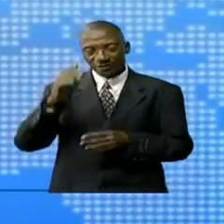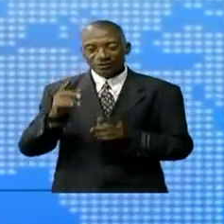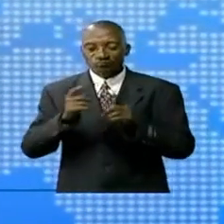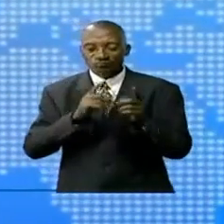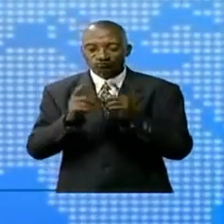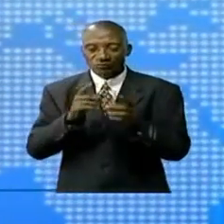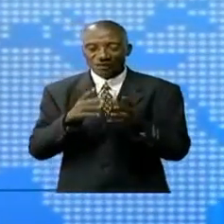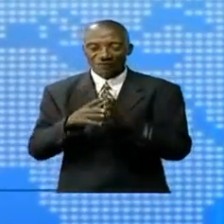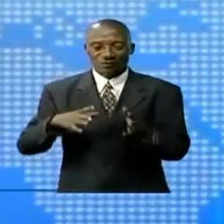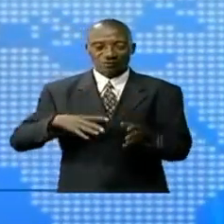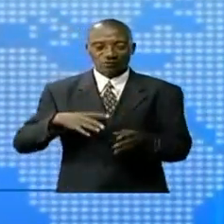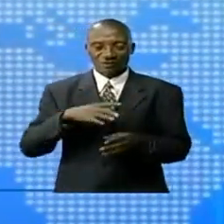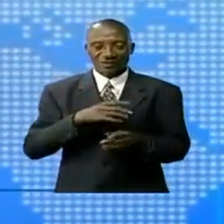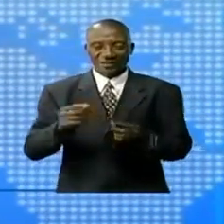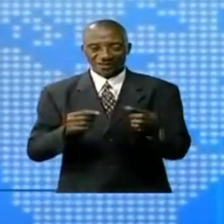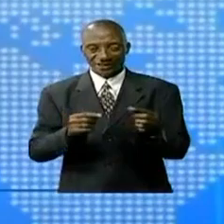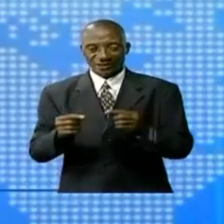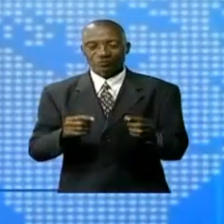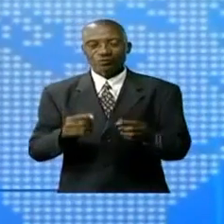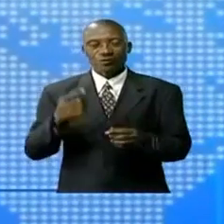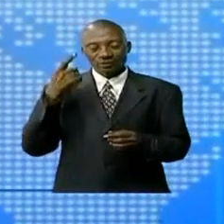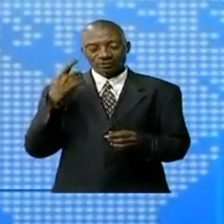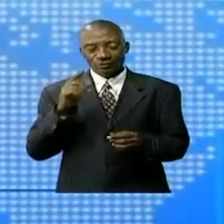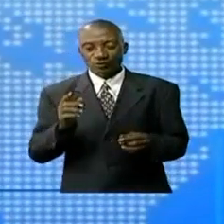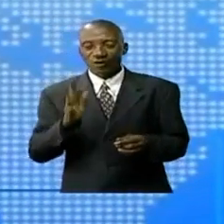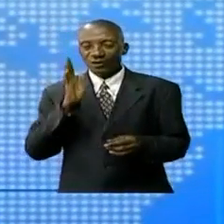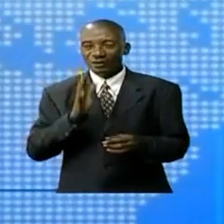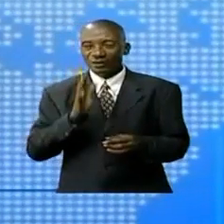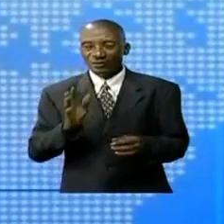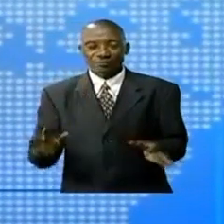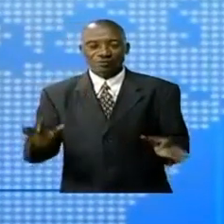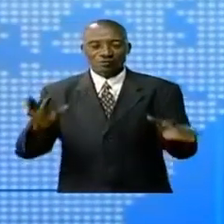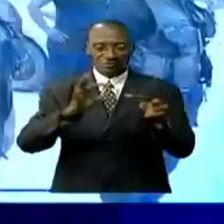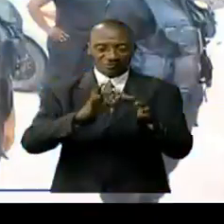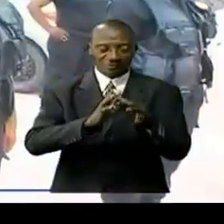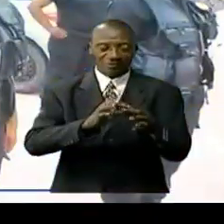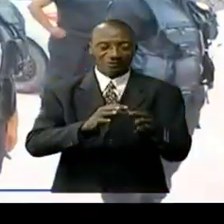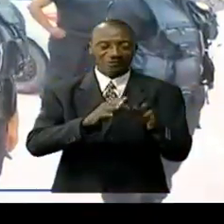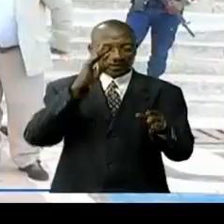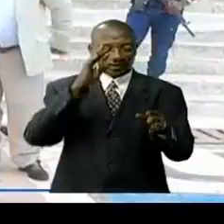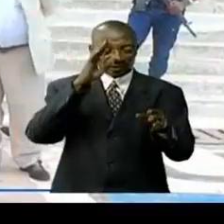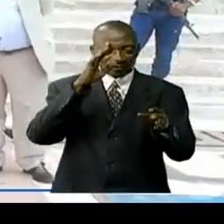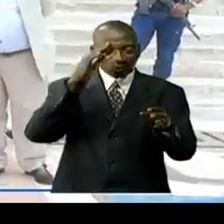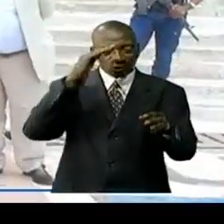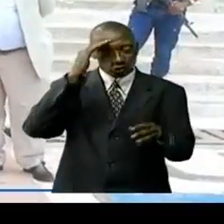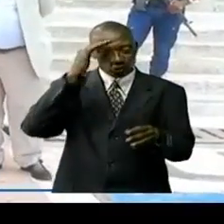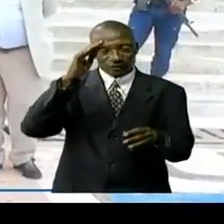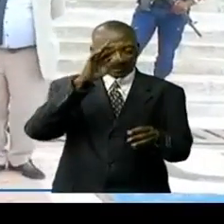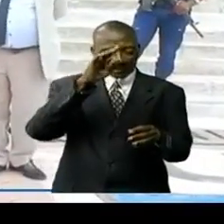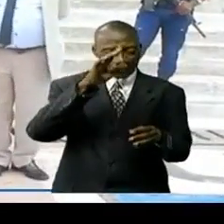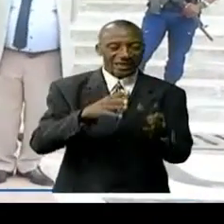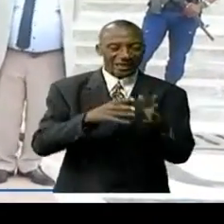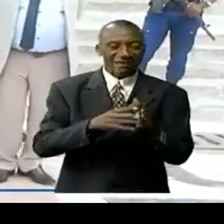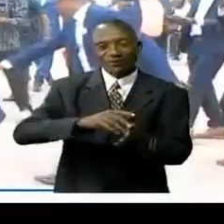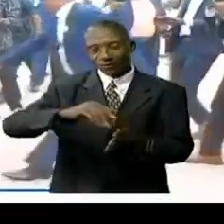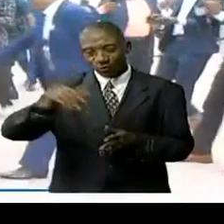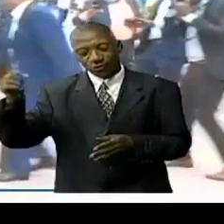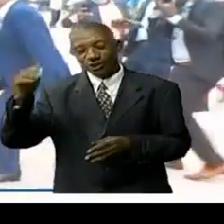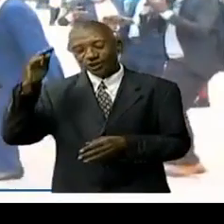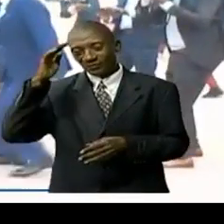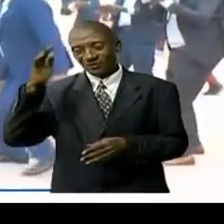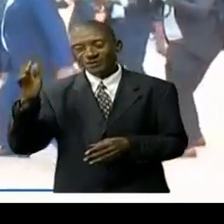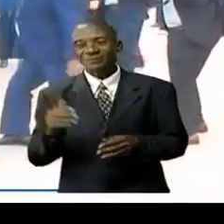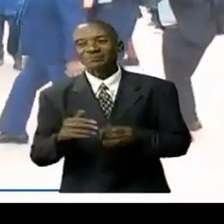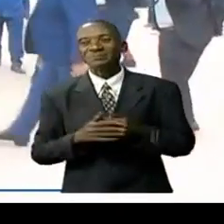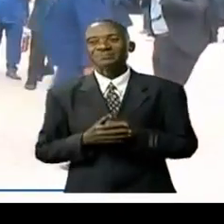l'UNIKIN sur le partenariat entre l'UNIKIN et l'AUF. Rodé Panda. La toute première visite de ces hauts responsables de l'Agence